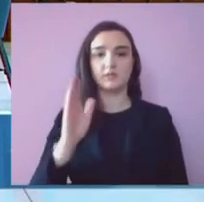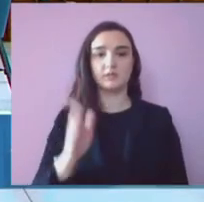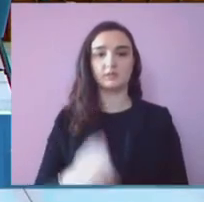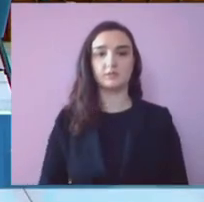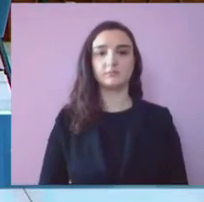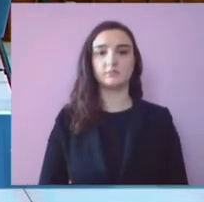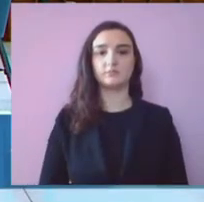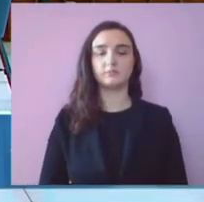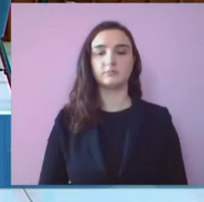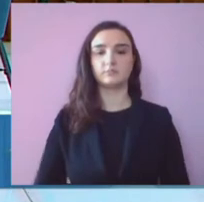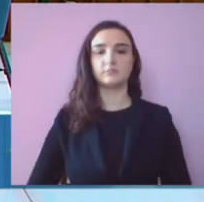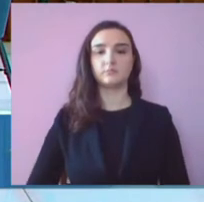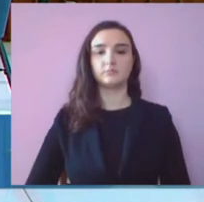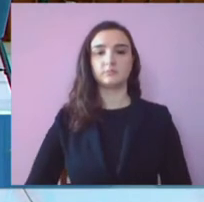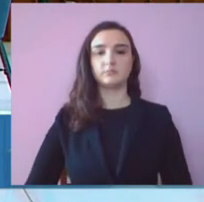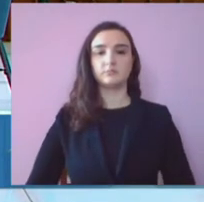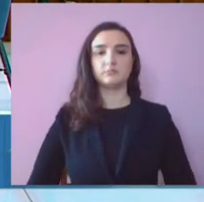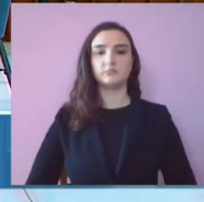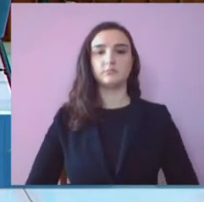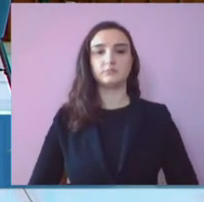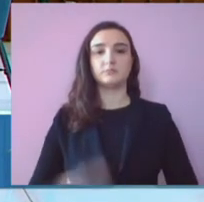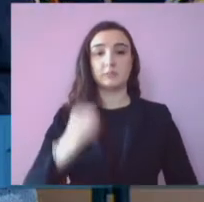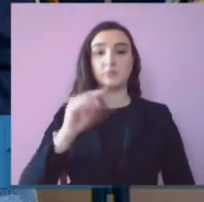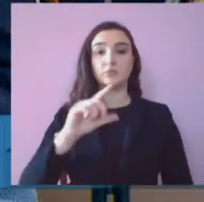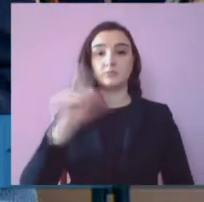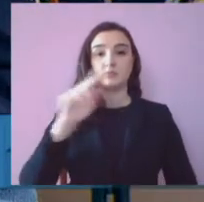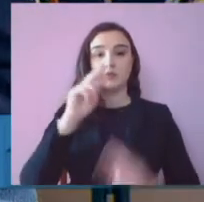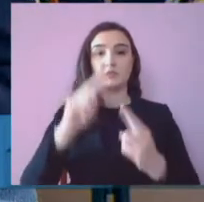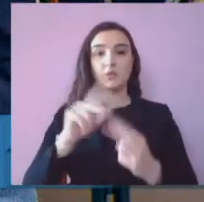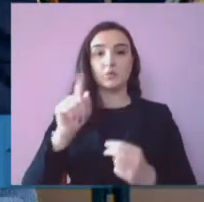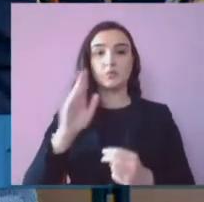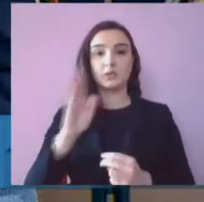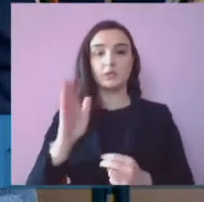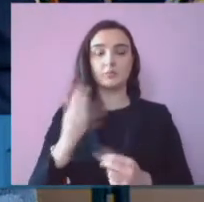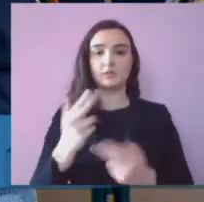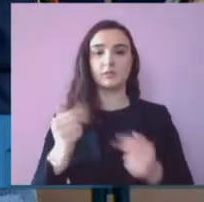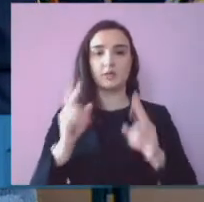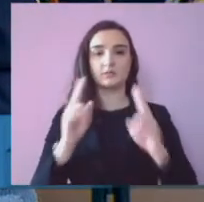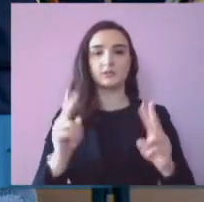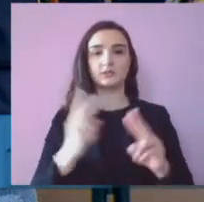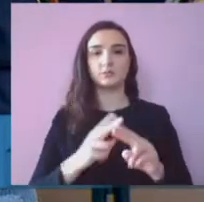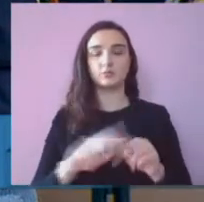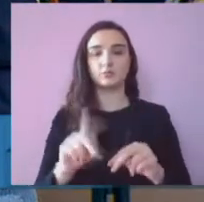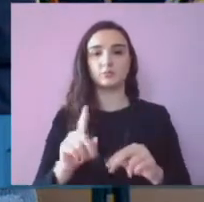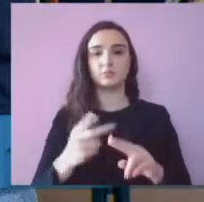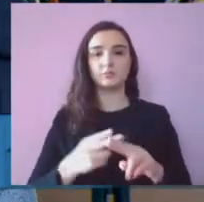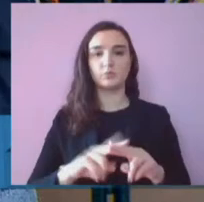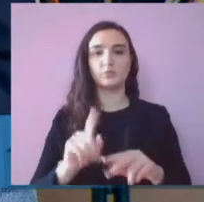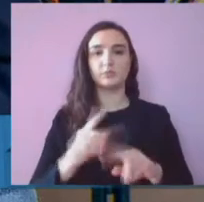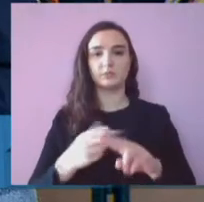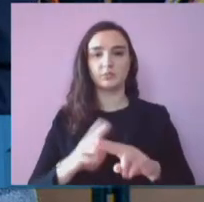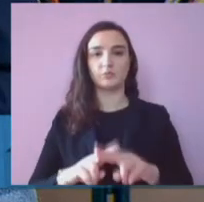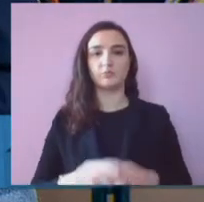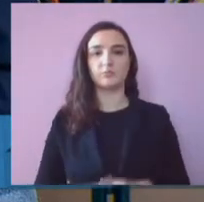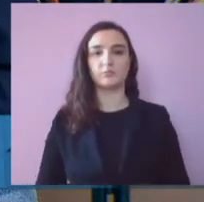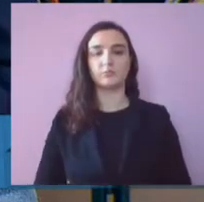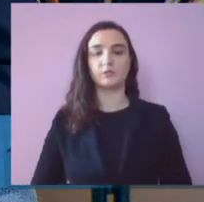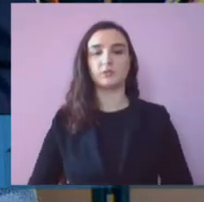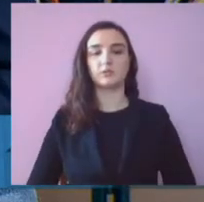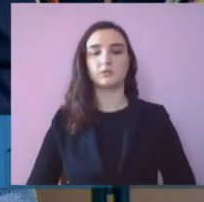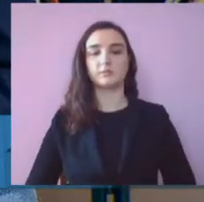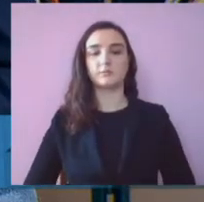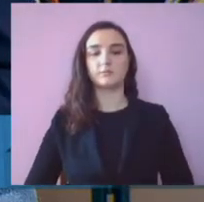ხო, რა თქმა უნდა, სოფლა წავალთ, ბებოს ბაბას მოვინახულებ. რა თქმა უნდა და არ ვიცით, იმიტომ რომ იმიტომ. აქედან გამომდინარე